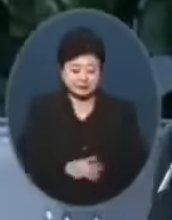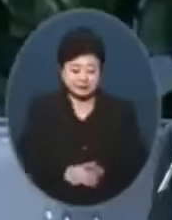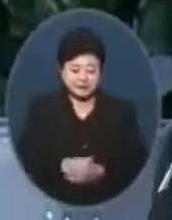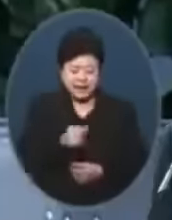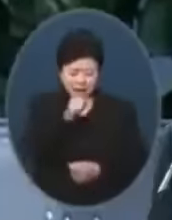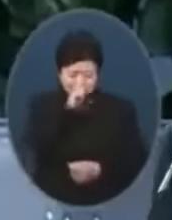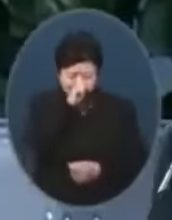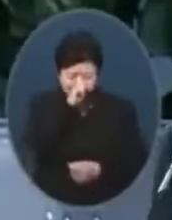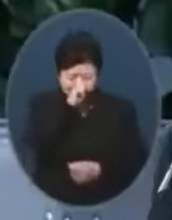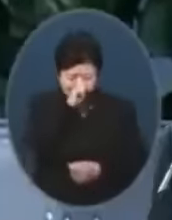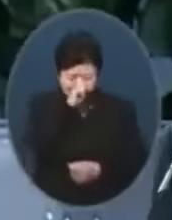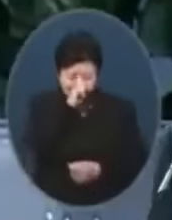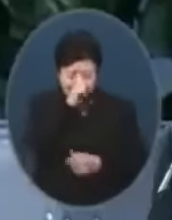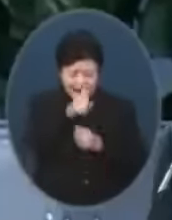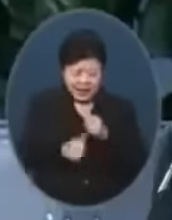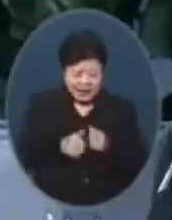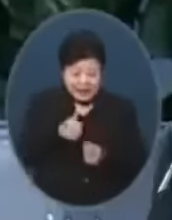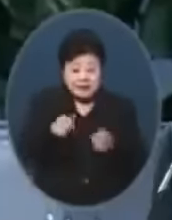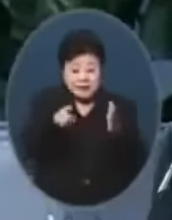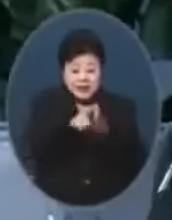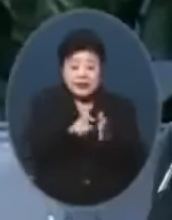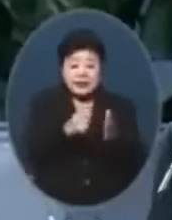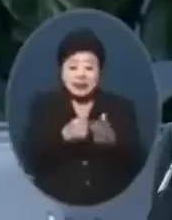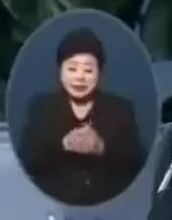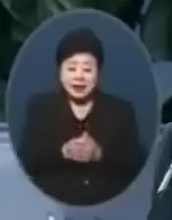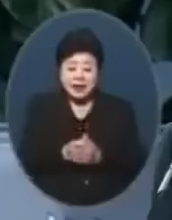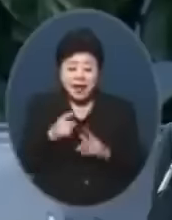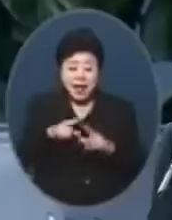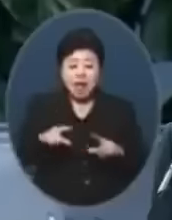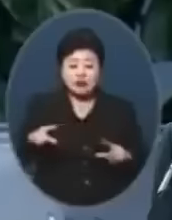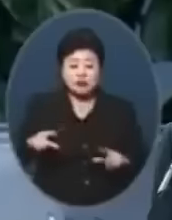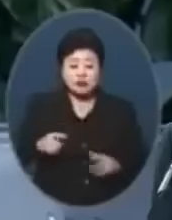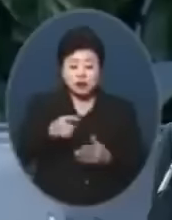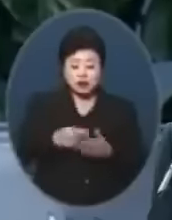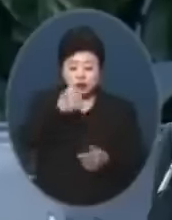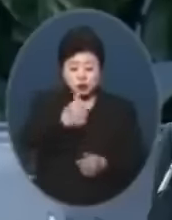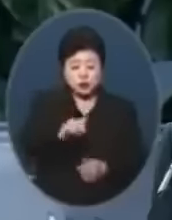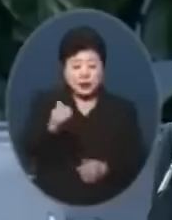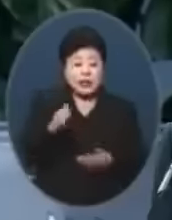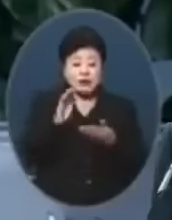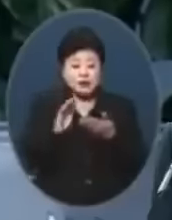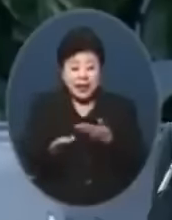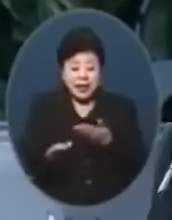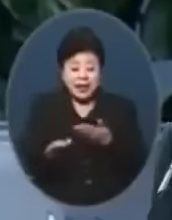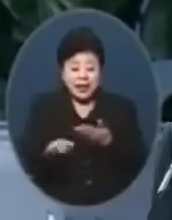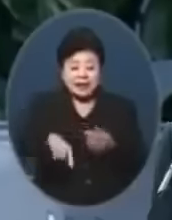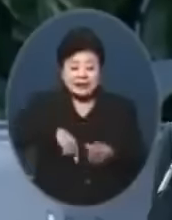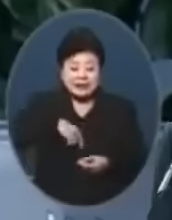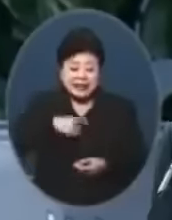선을 이루시는 하나님을 믿었기 때문에 애굽 총리가 된 후에 자기를